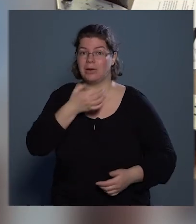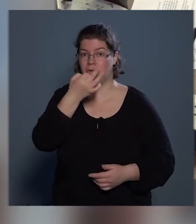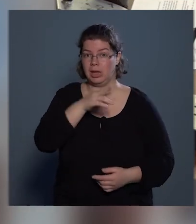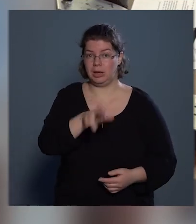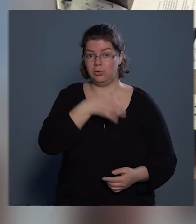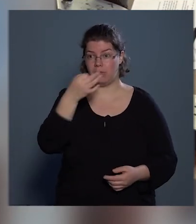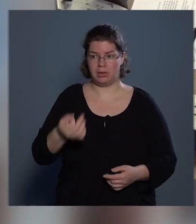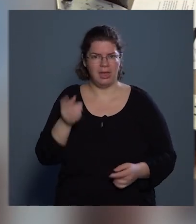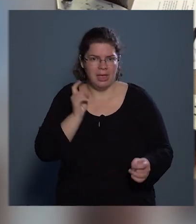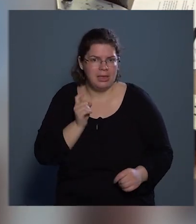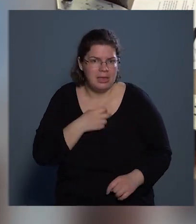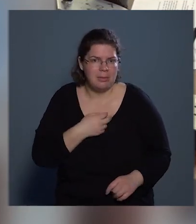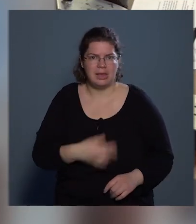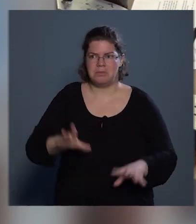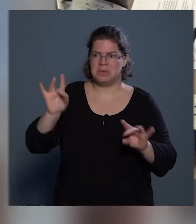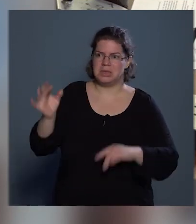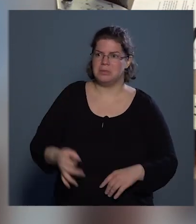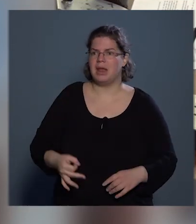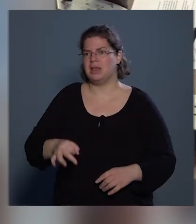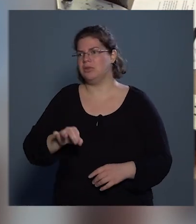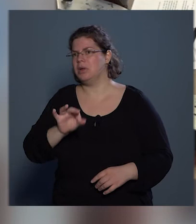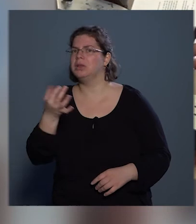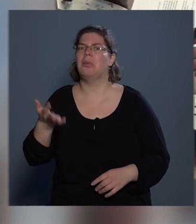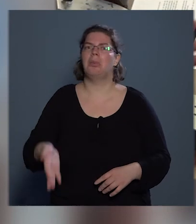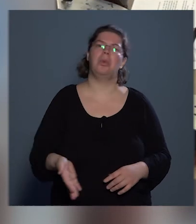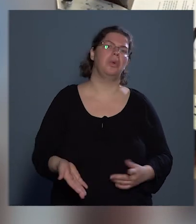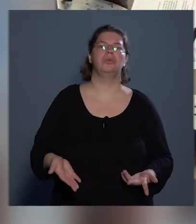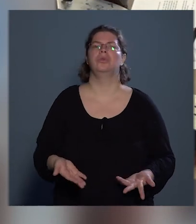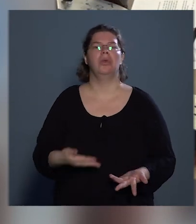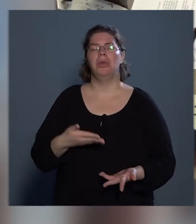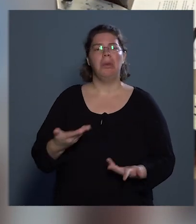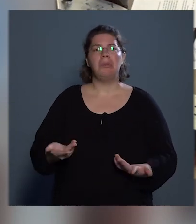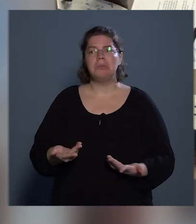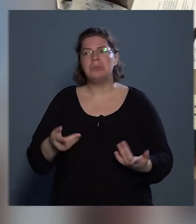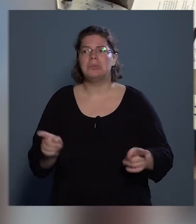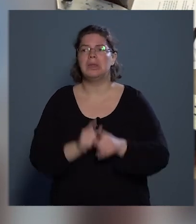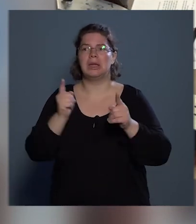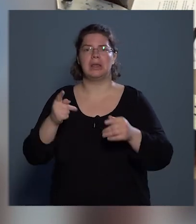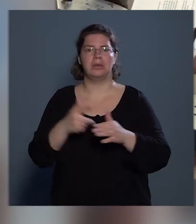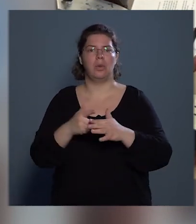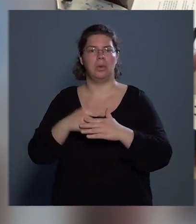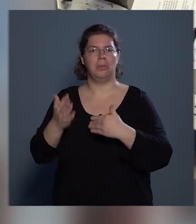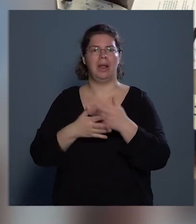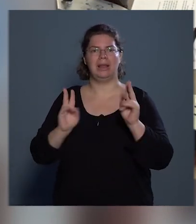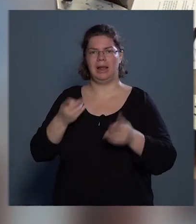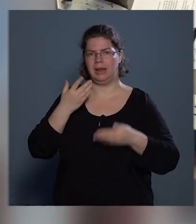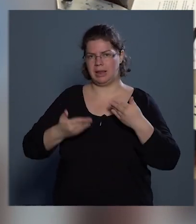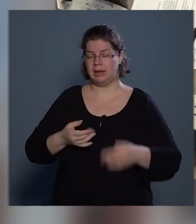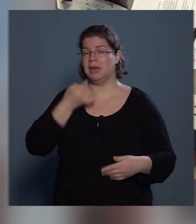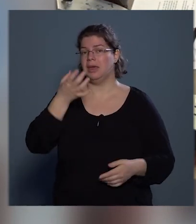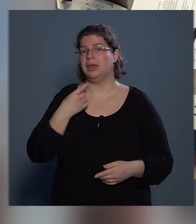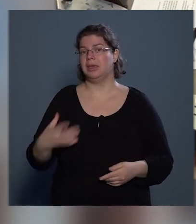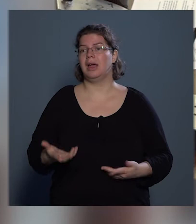akkor nem hiszem, hogy ezt olyan 10 perces, meg napos, hirtelen adhok dolgok mellett kellene tárgyaljuk. Én inkább a